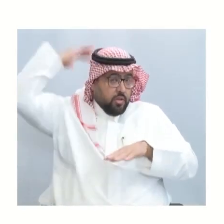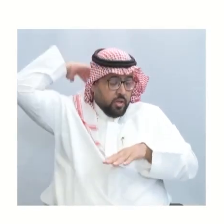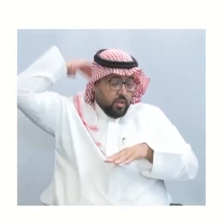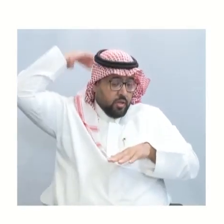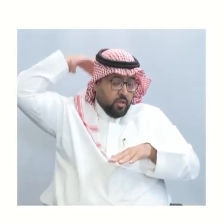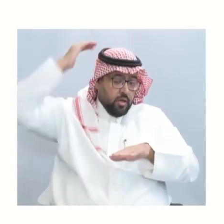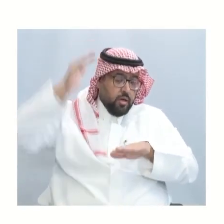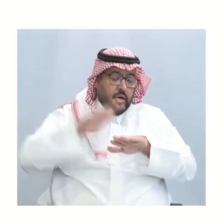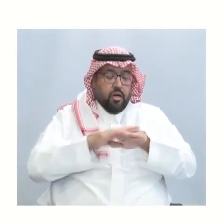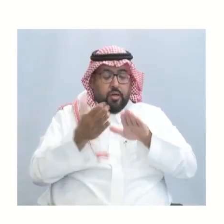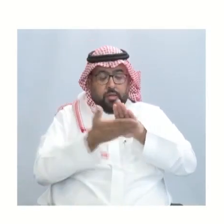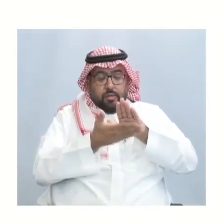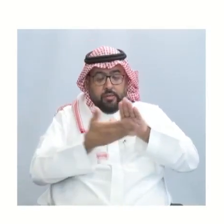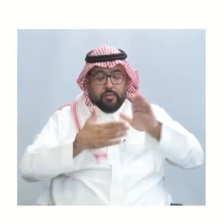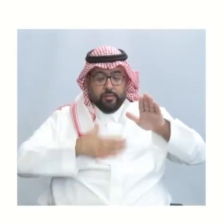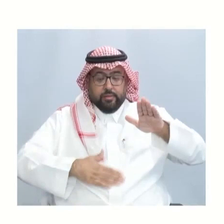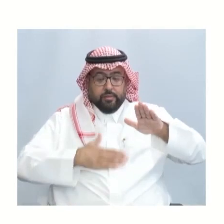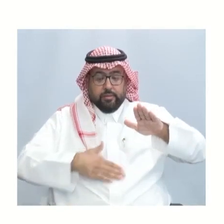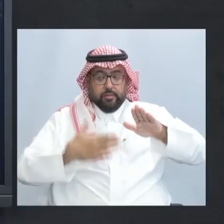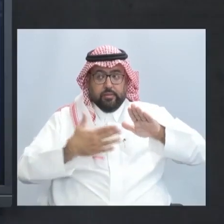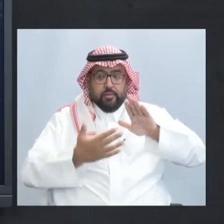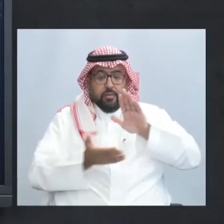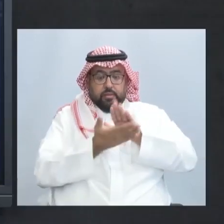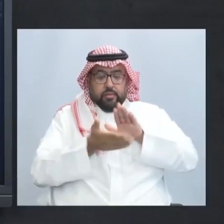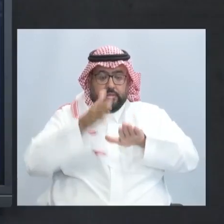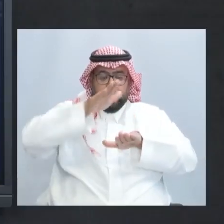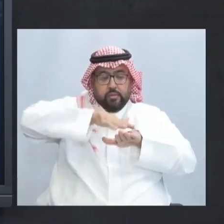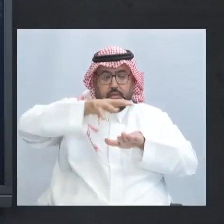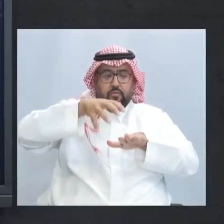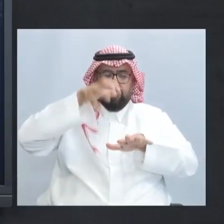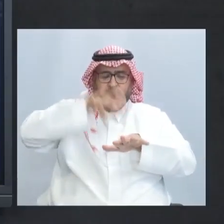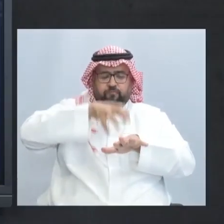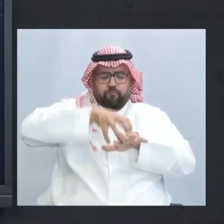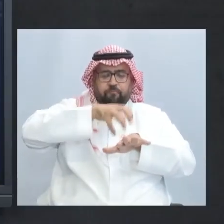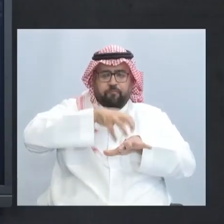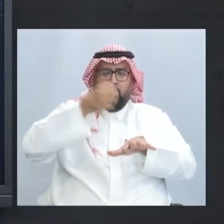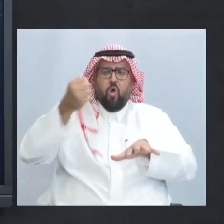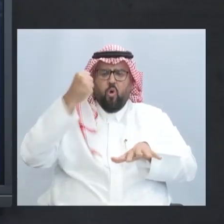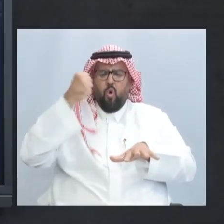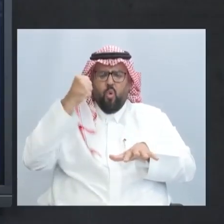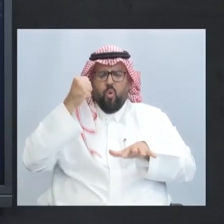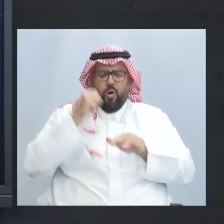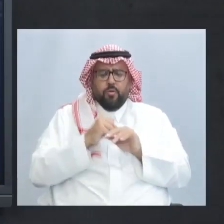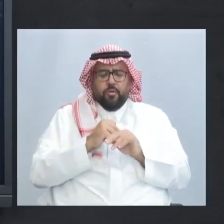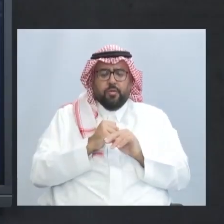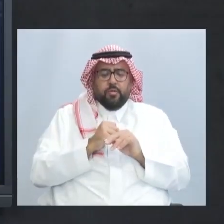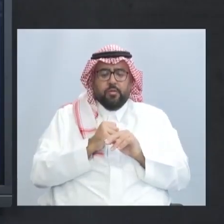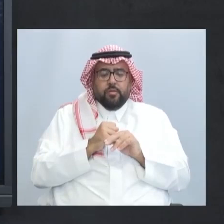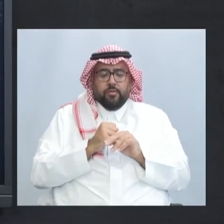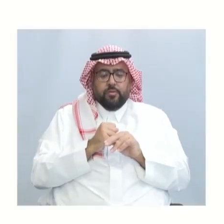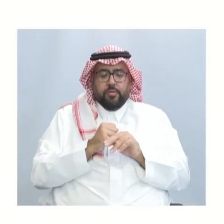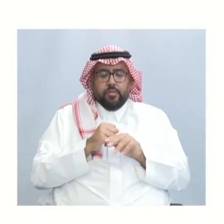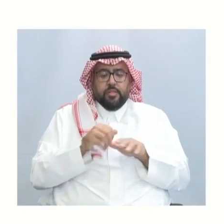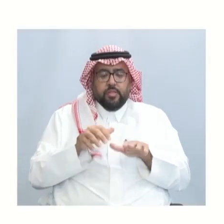والدرع على البطني فنشاهد الجسم يكون محاط بهذه الدروع وهي صفه تميز السلاحف عن بقيه الزواحف كذلك